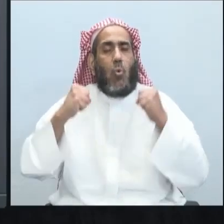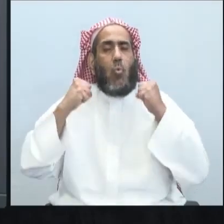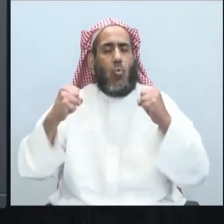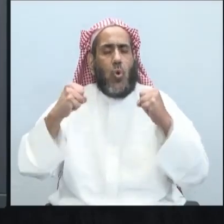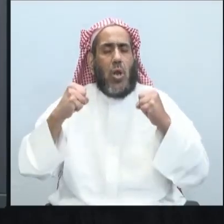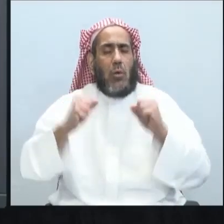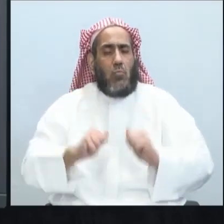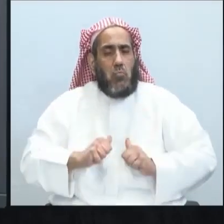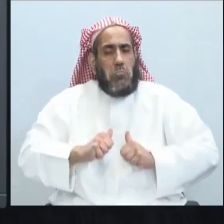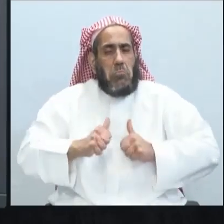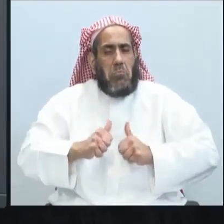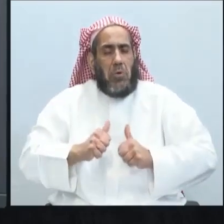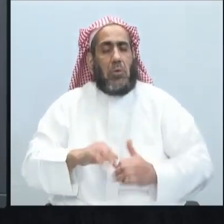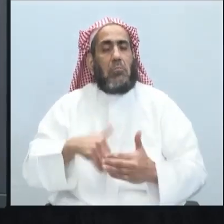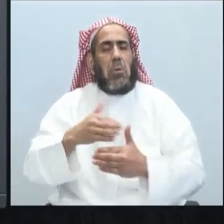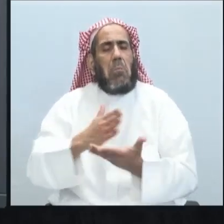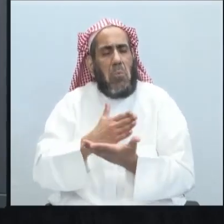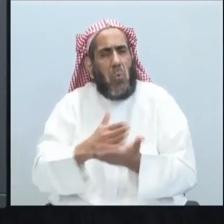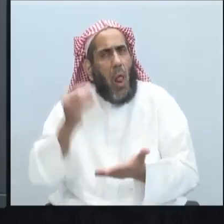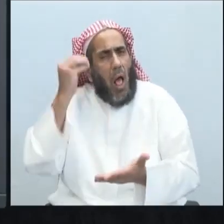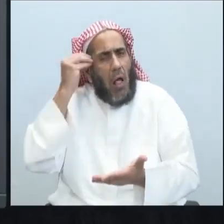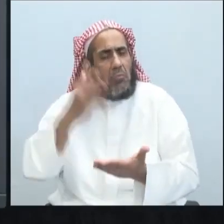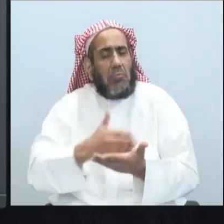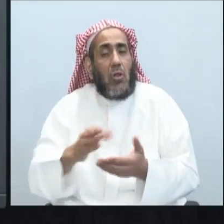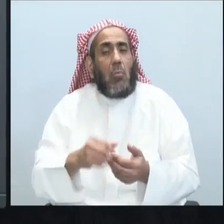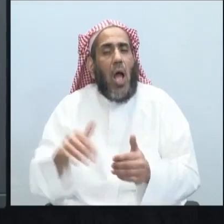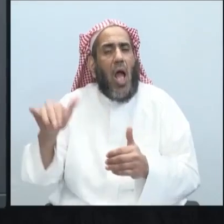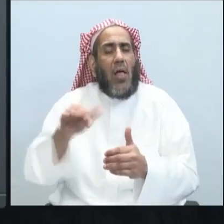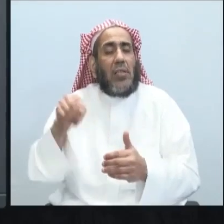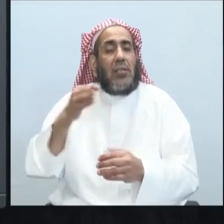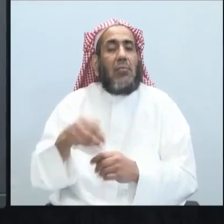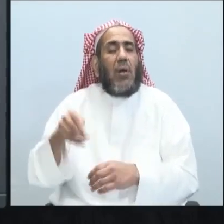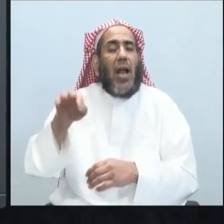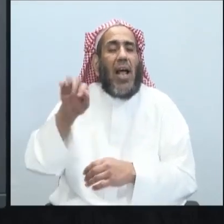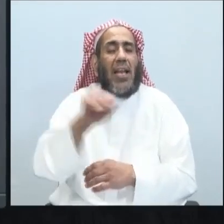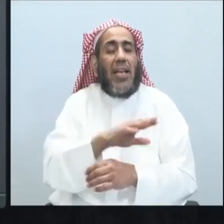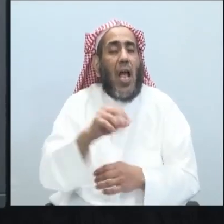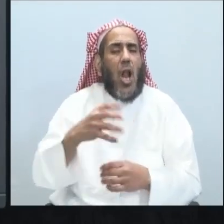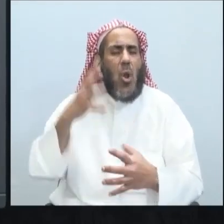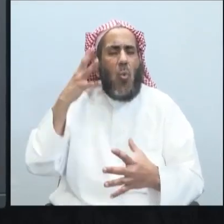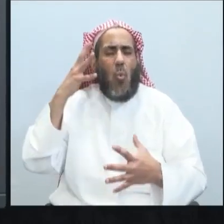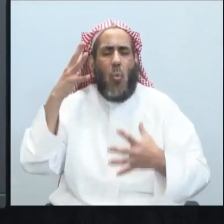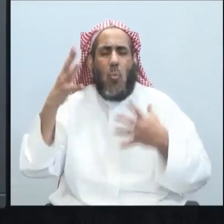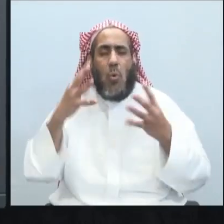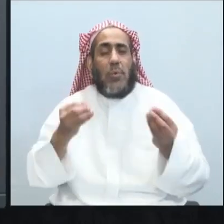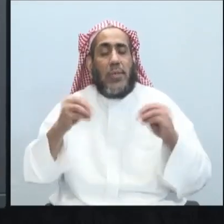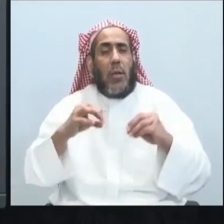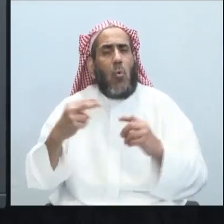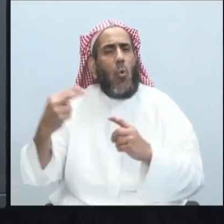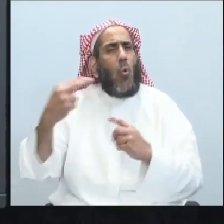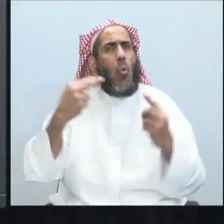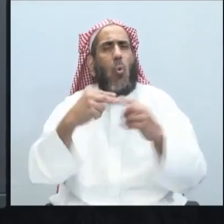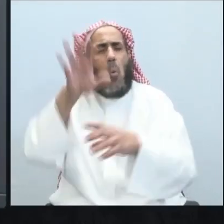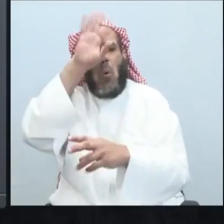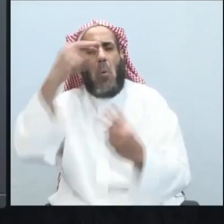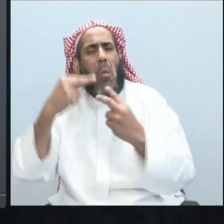شادا واعرف ان ذلك سيزول ثم يقول حضرت رحلي الهموم لما اصابه الهم شديد ولم يلتفت اليه